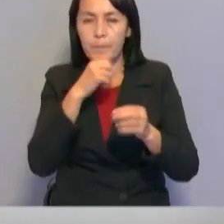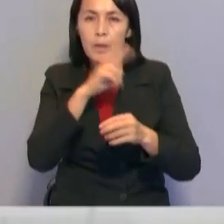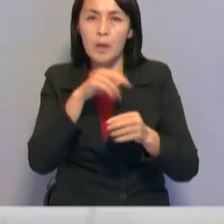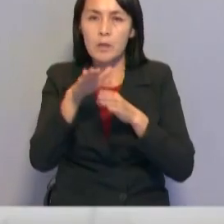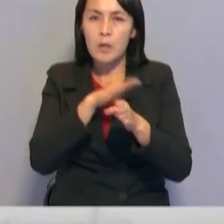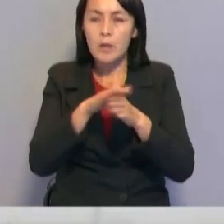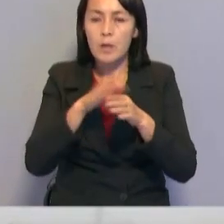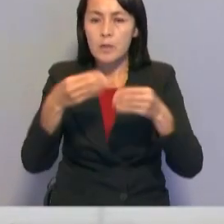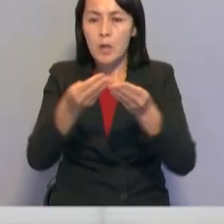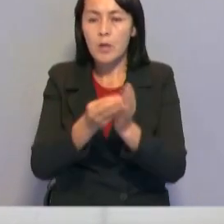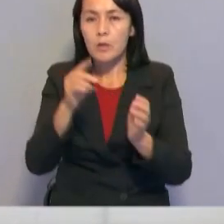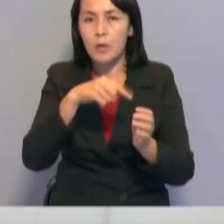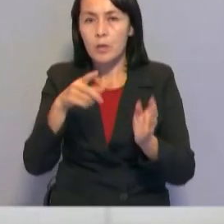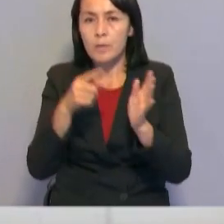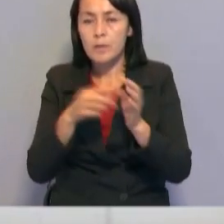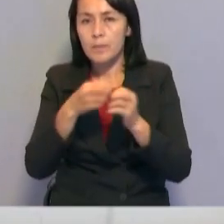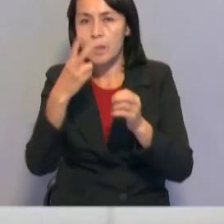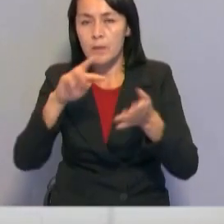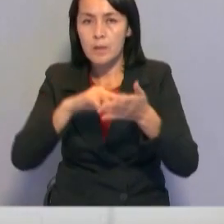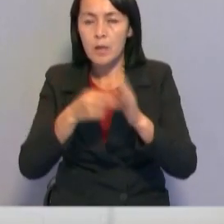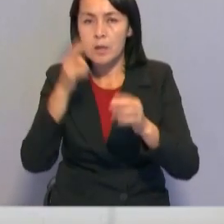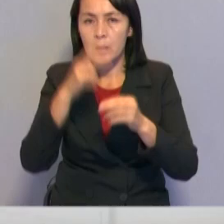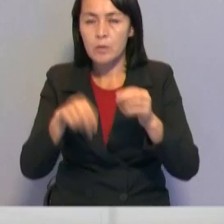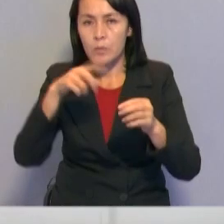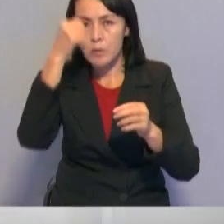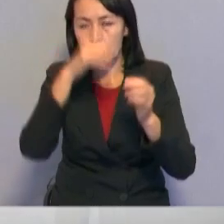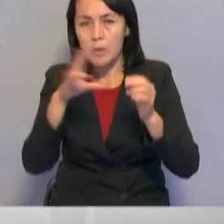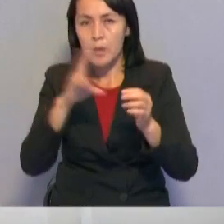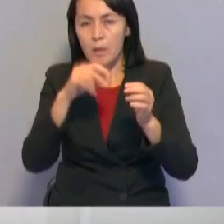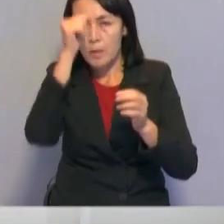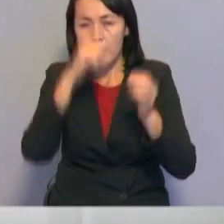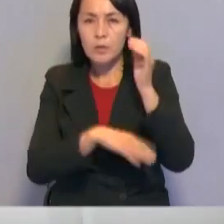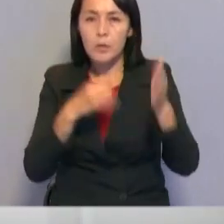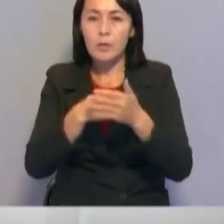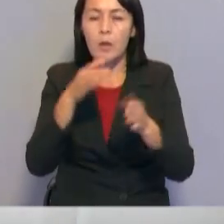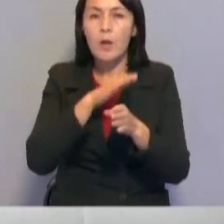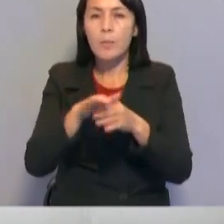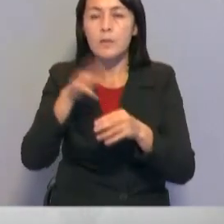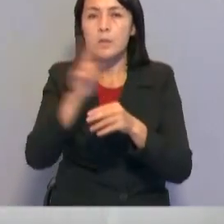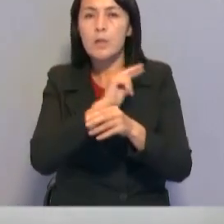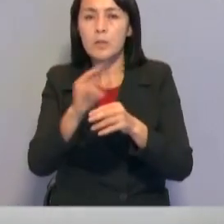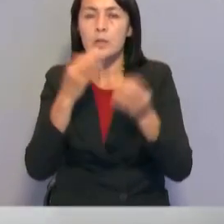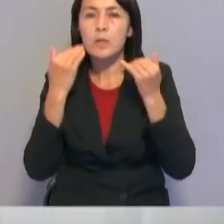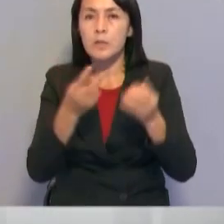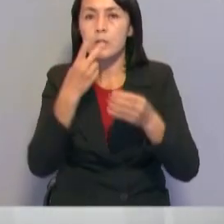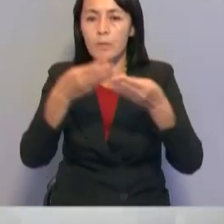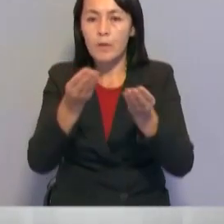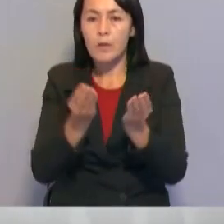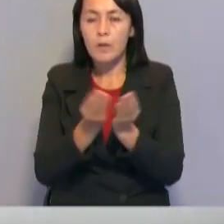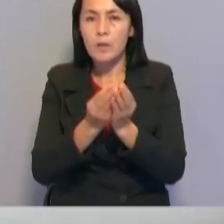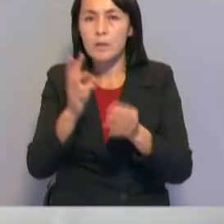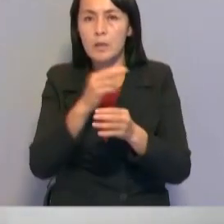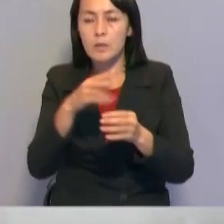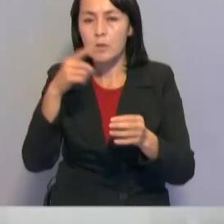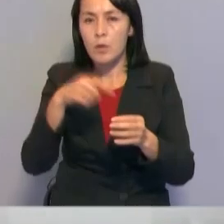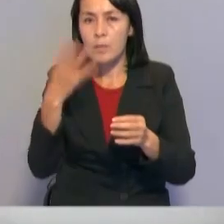реконструкции котлов номер 7 и номер 12 планируется завершить до конца ноября Кроме того проводятся текущие ремонтные работы двух котлов ремонт